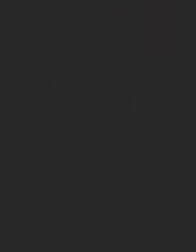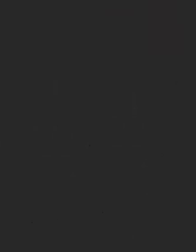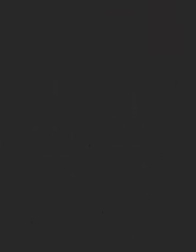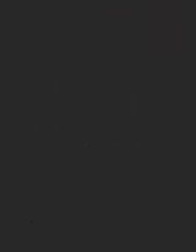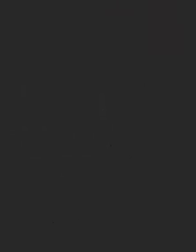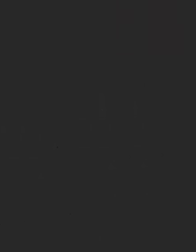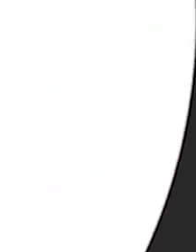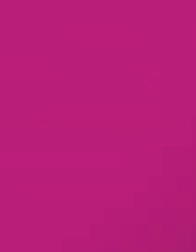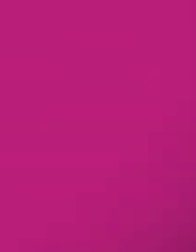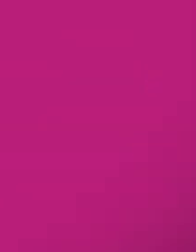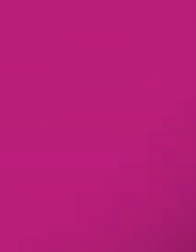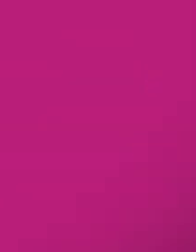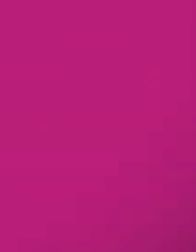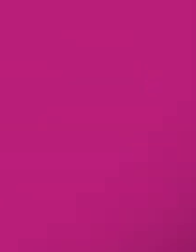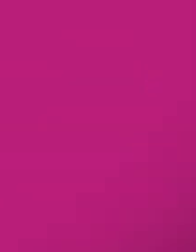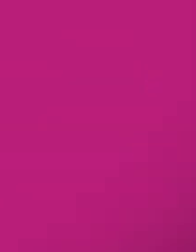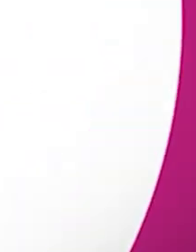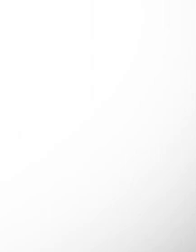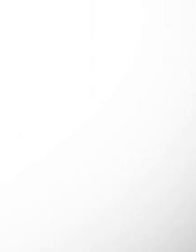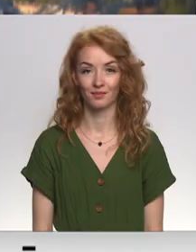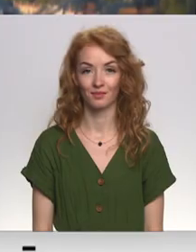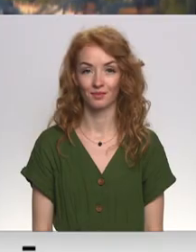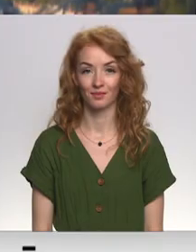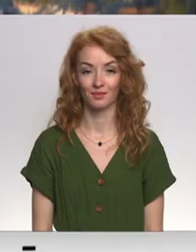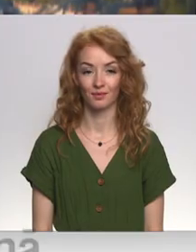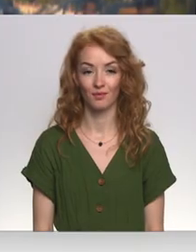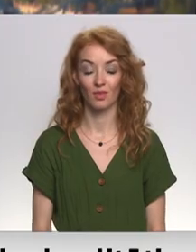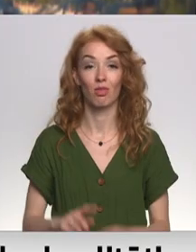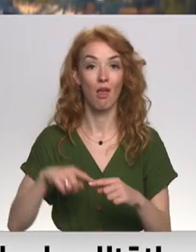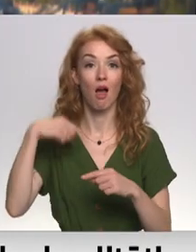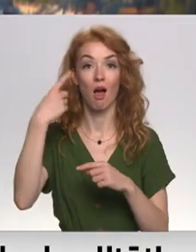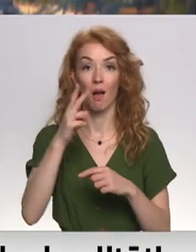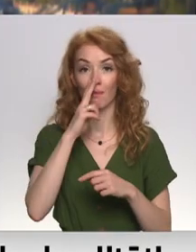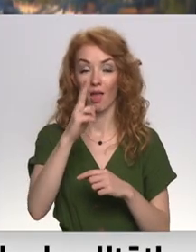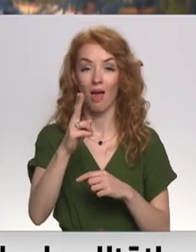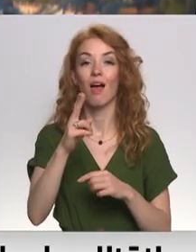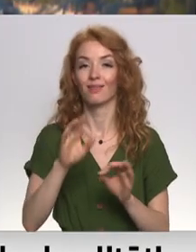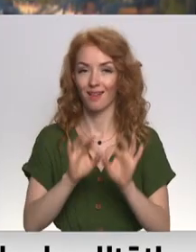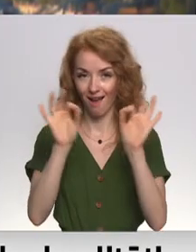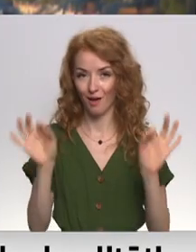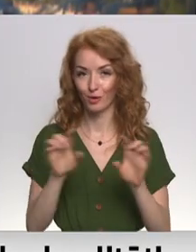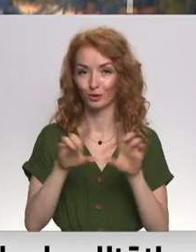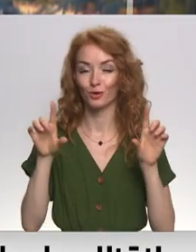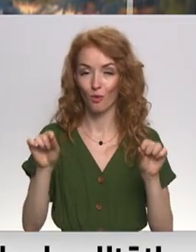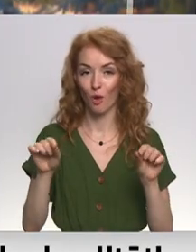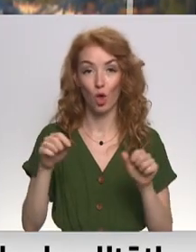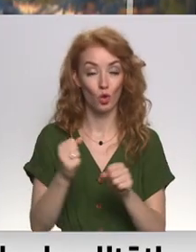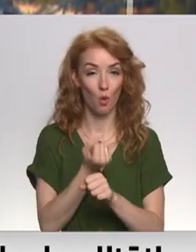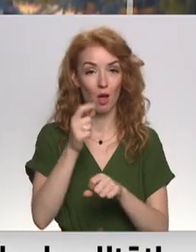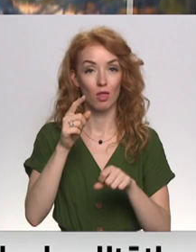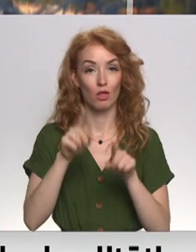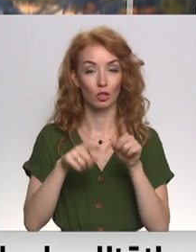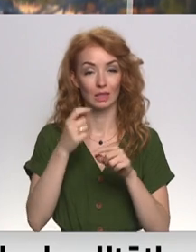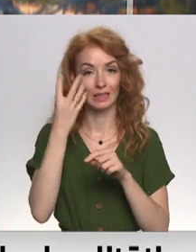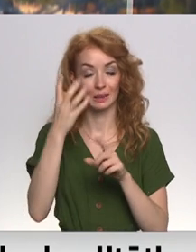Re, viss ēters ir te! Jau nākamnedēļa atsāksies skolas gaitas, taču daudzās